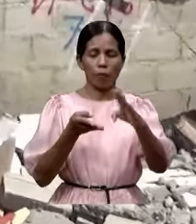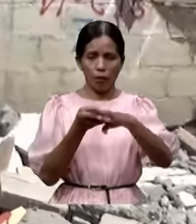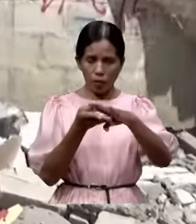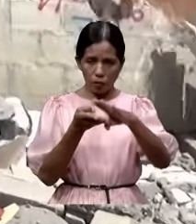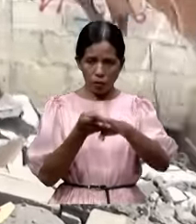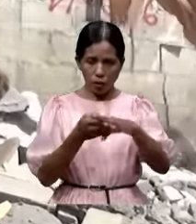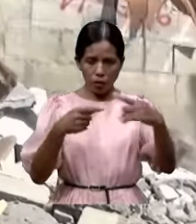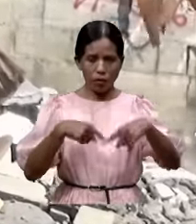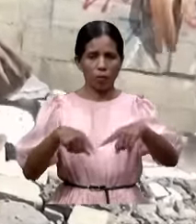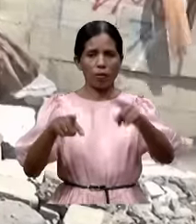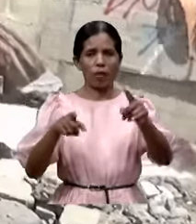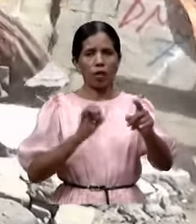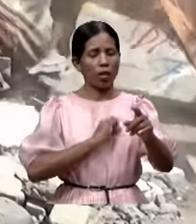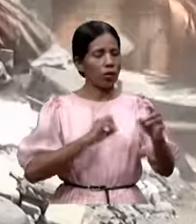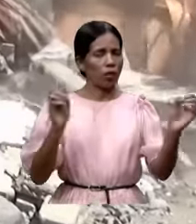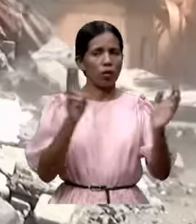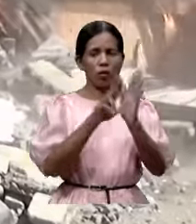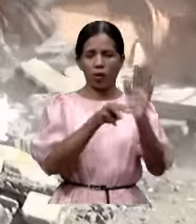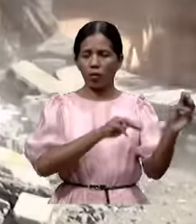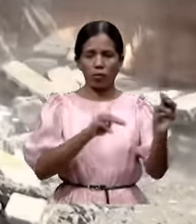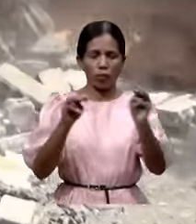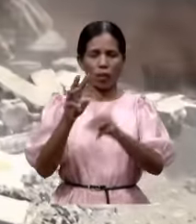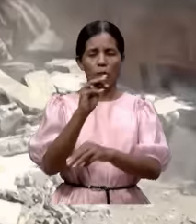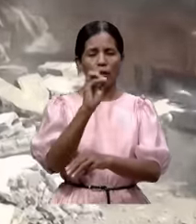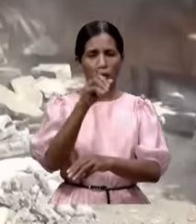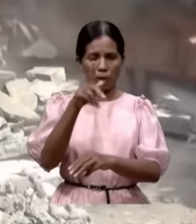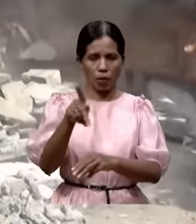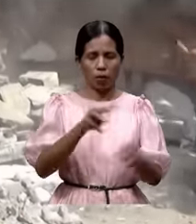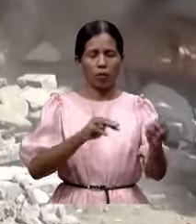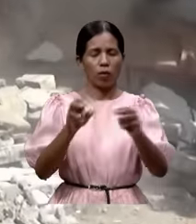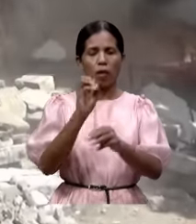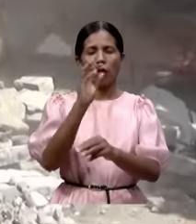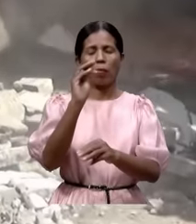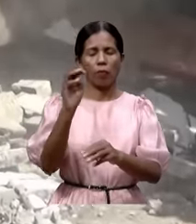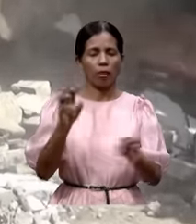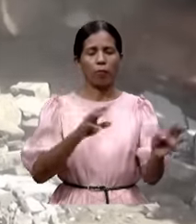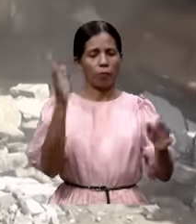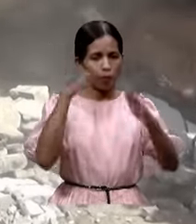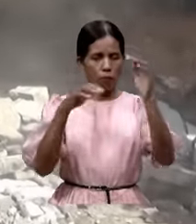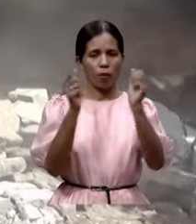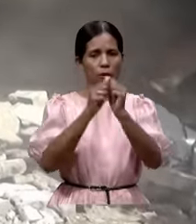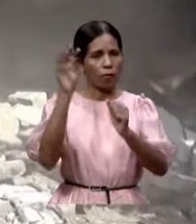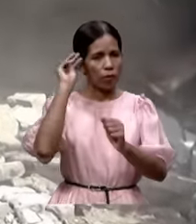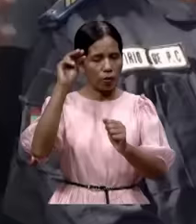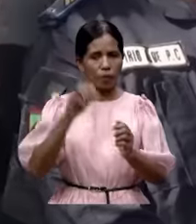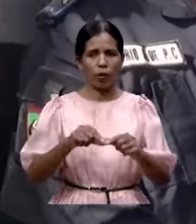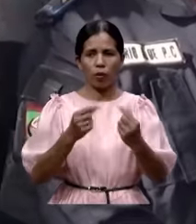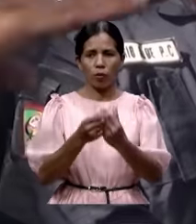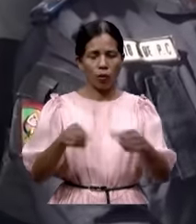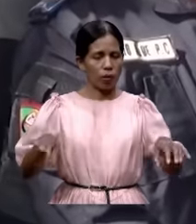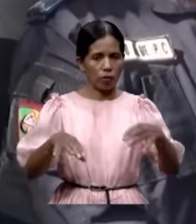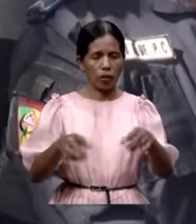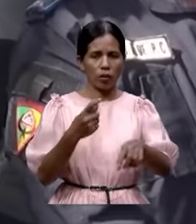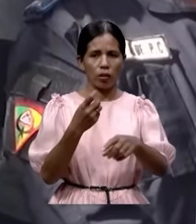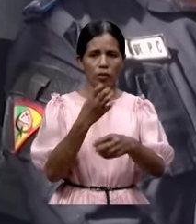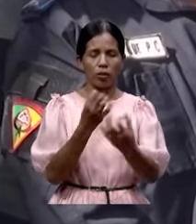Ba inga sai sa. Aula ia horario atu muda, obras publik kara muda horario ne obras publik ne problema o ministro. Equipa ne servizo oi tem